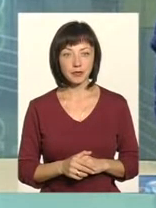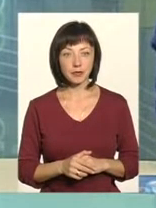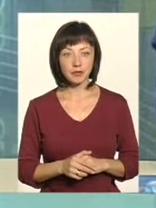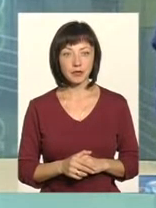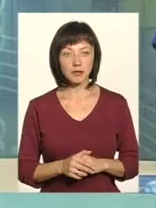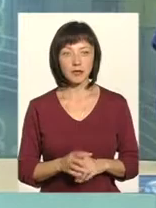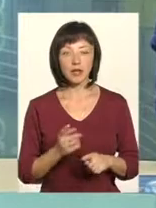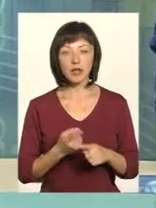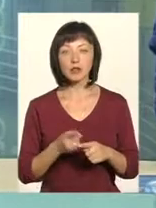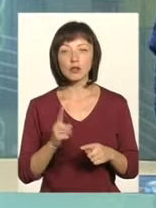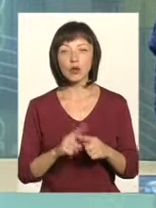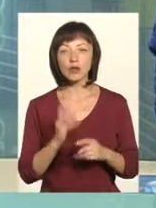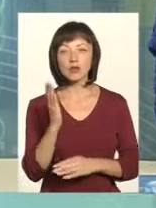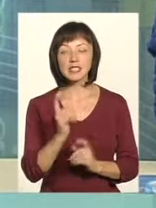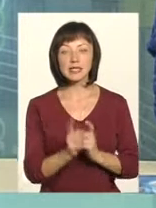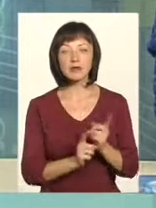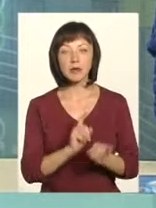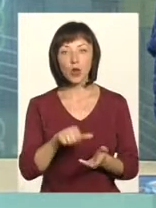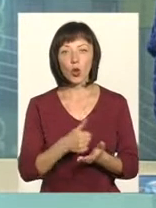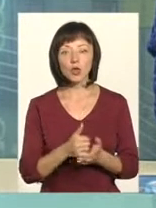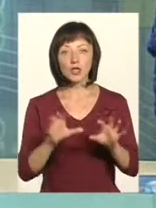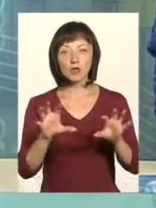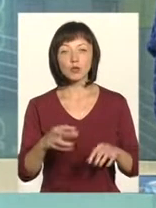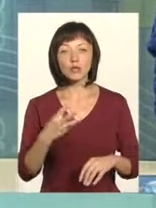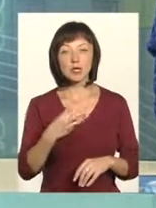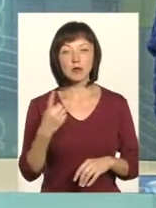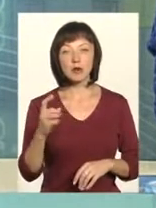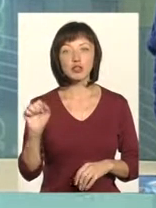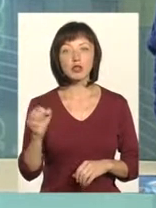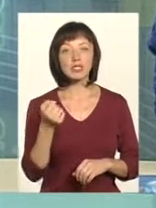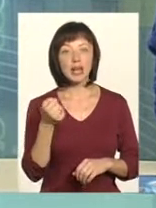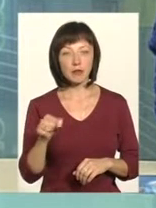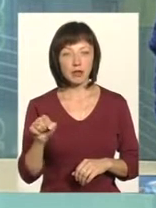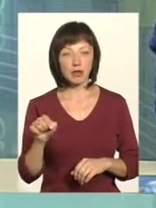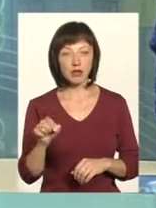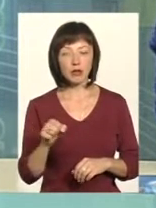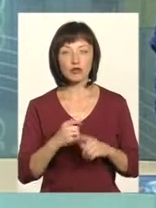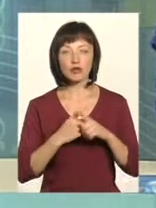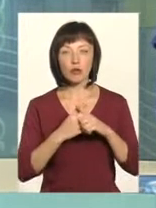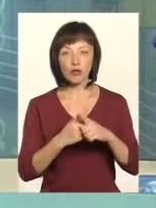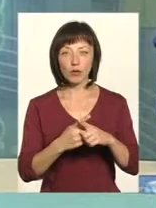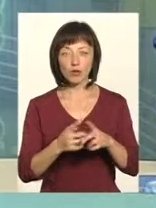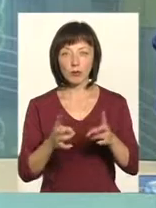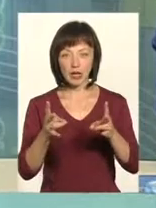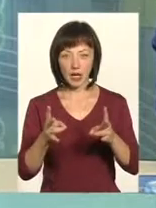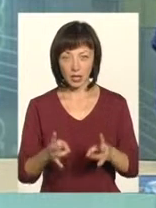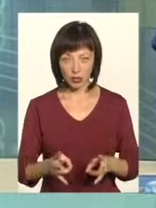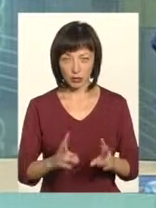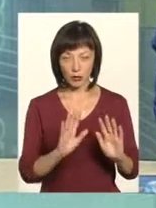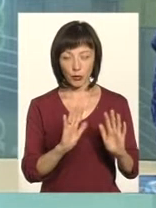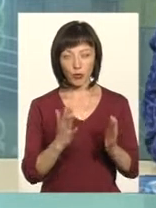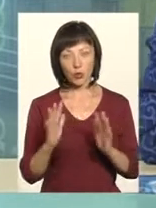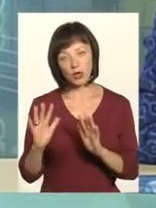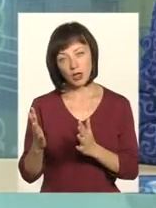оце голосування змін до Конституції 31 серпня супроводжувалося трагічними